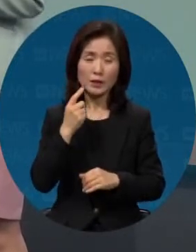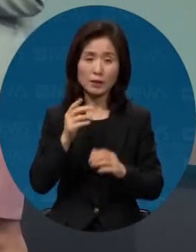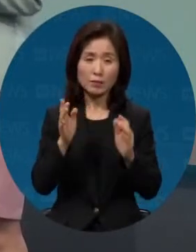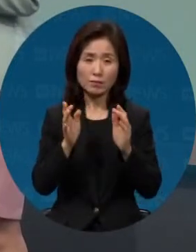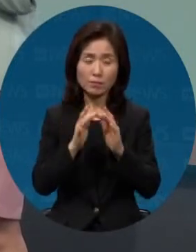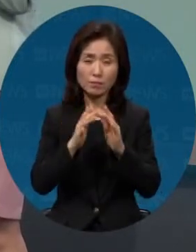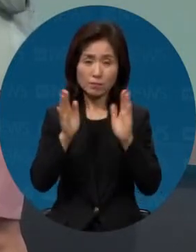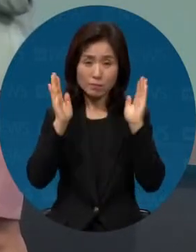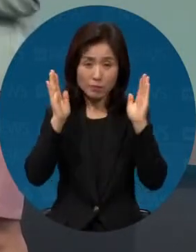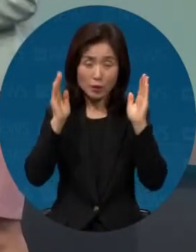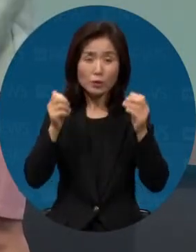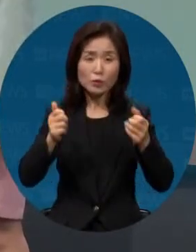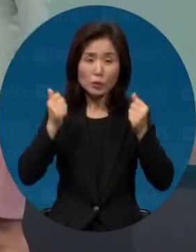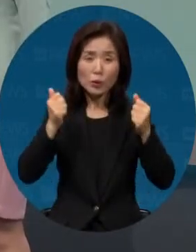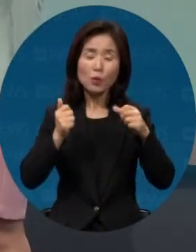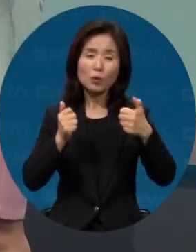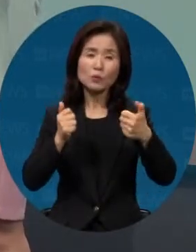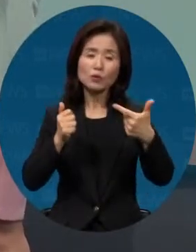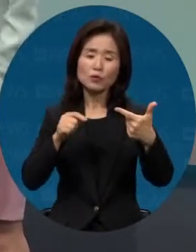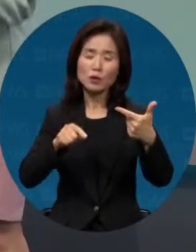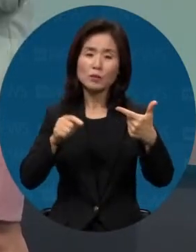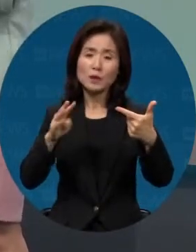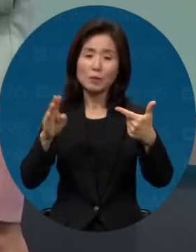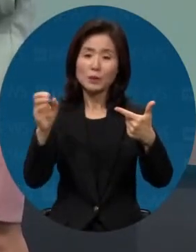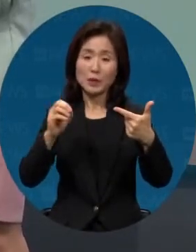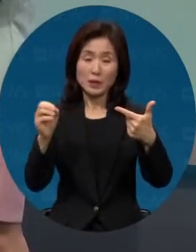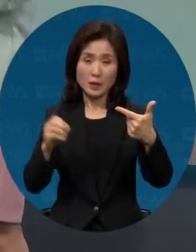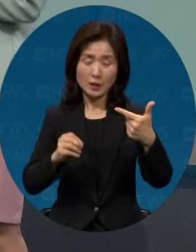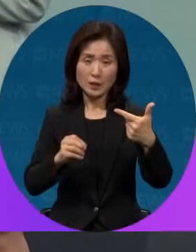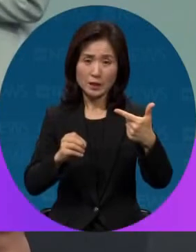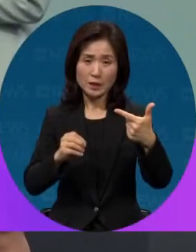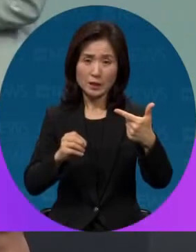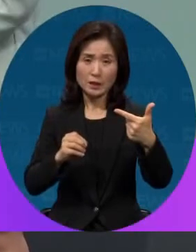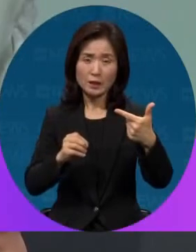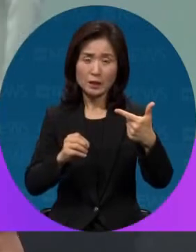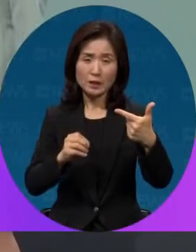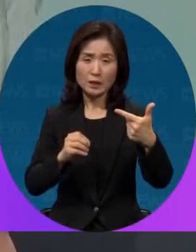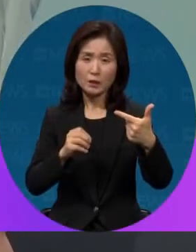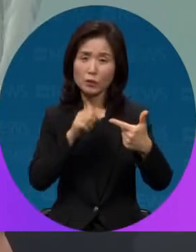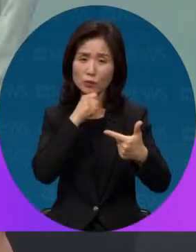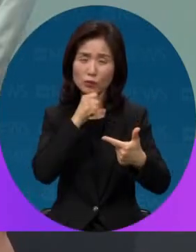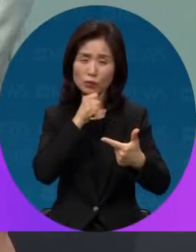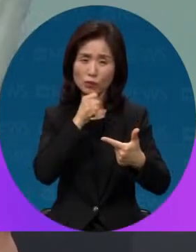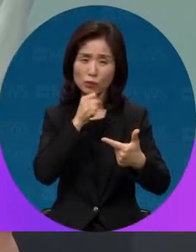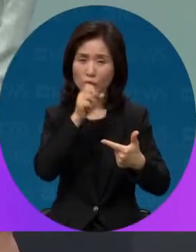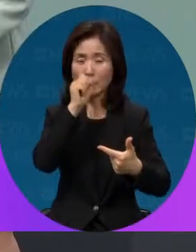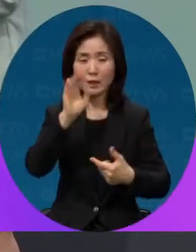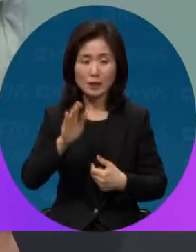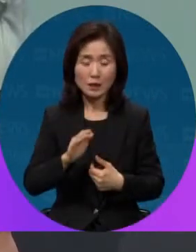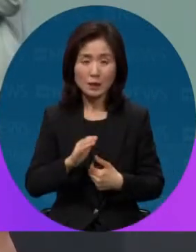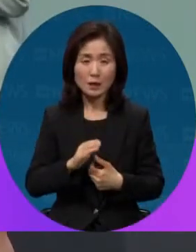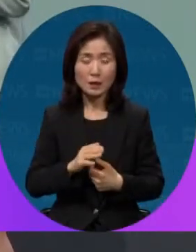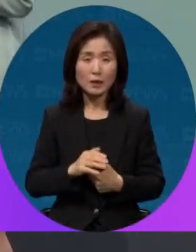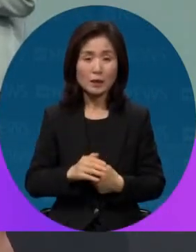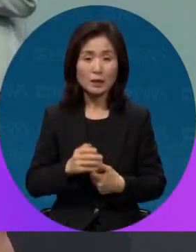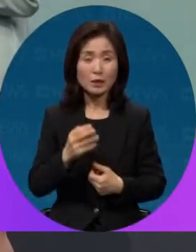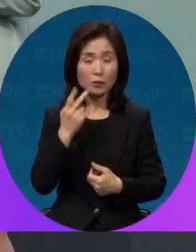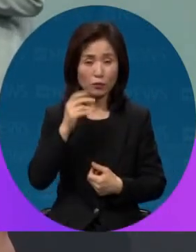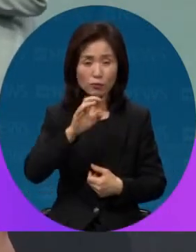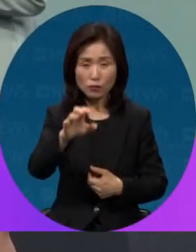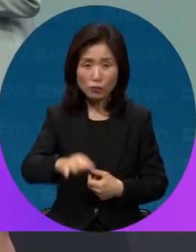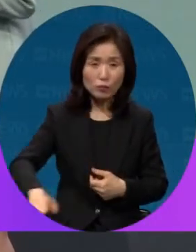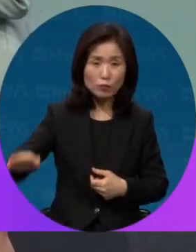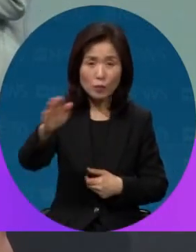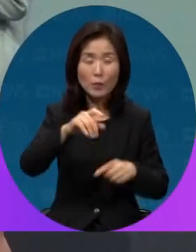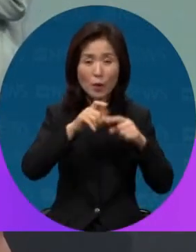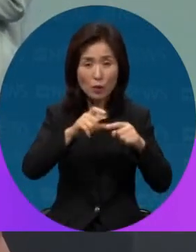졸업 유리 56.4% 를 기록할 경 기록할 정도 굉장히 저조한 성적을 보이고 있는데요 전국 평균에 비해서는 30%